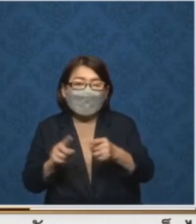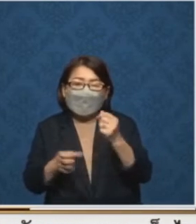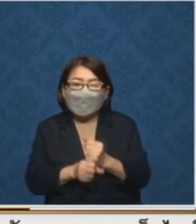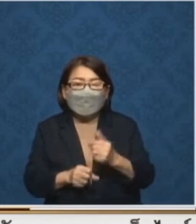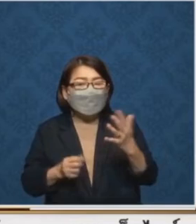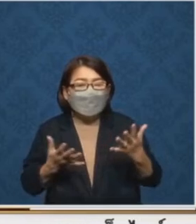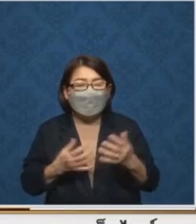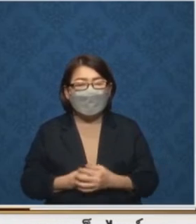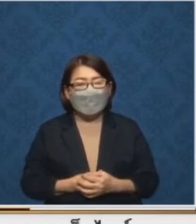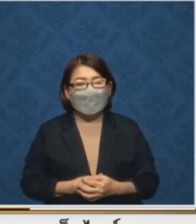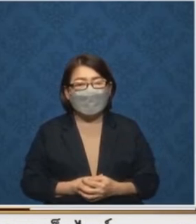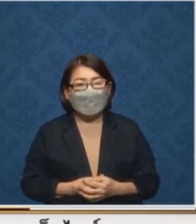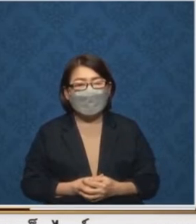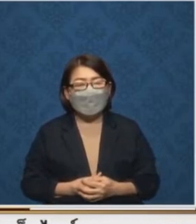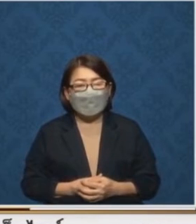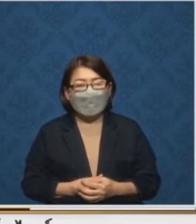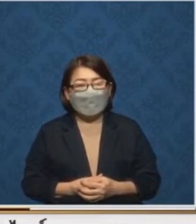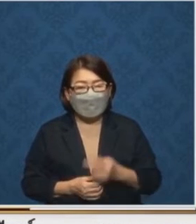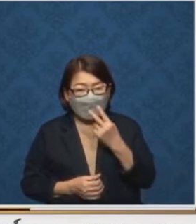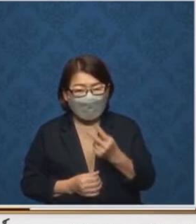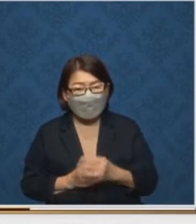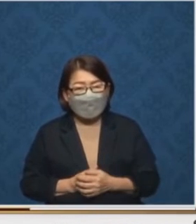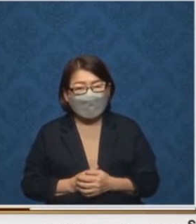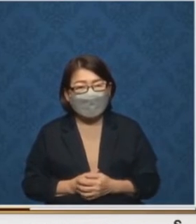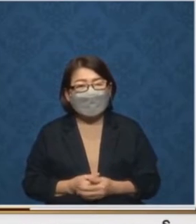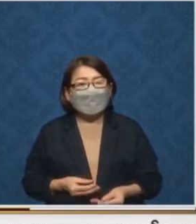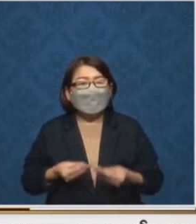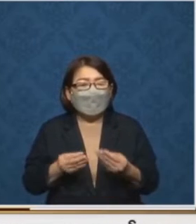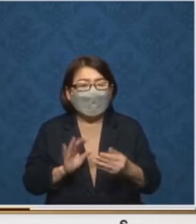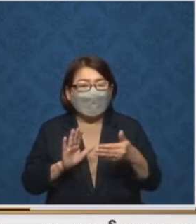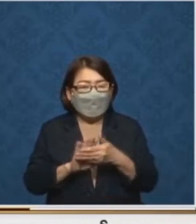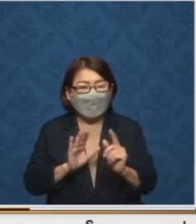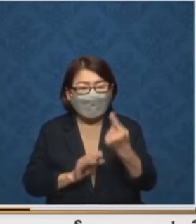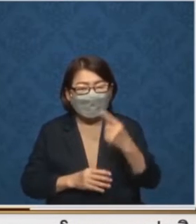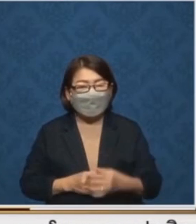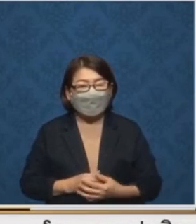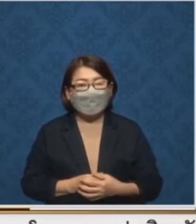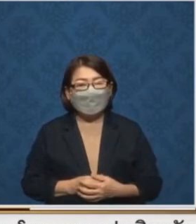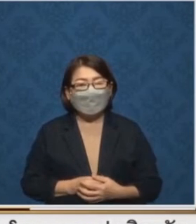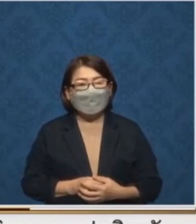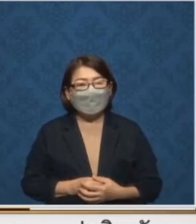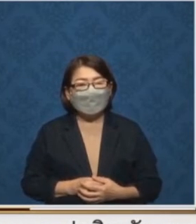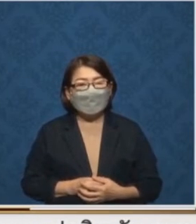รัฐบาลขอกู้เงินนอกงบประมาณแผ่นดินมิทุนายน 63